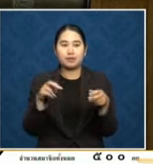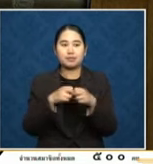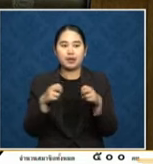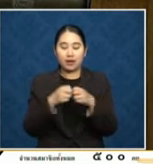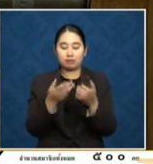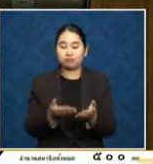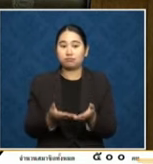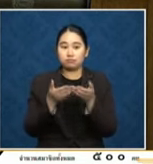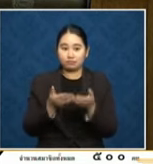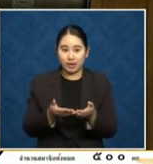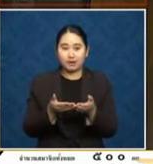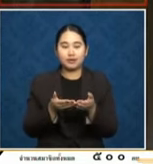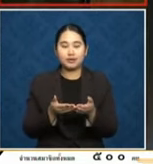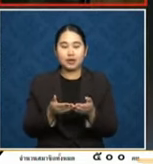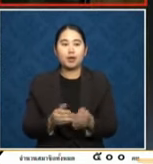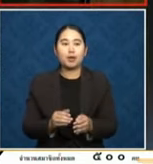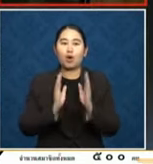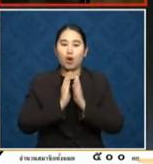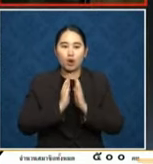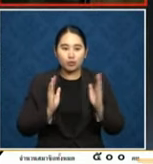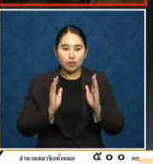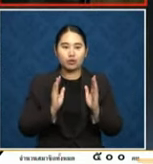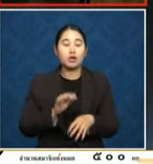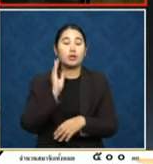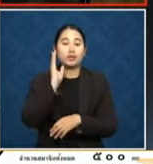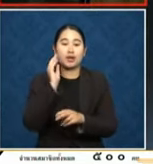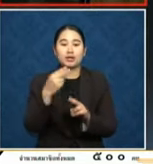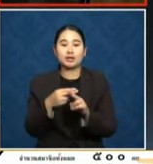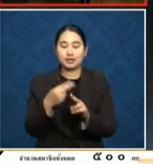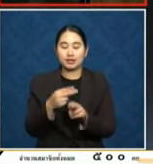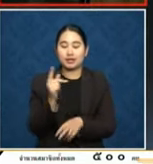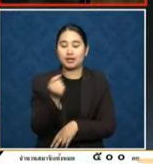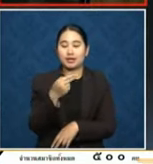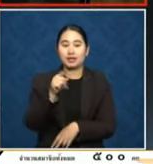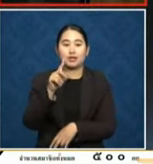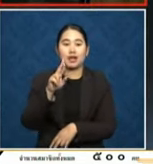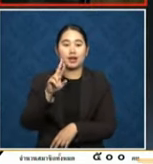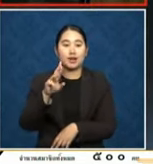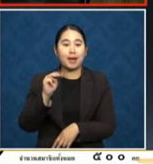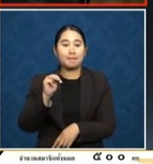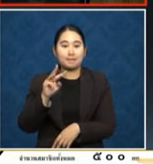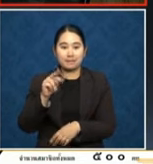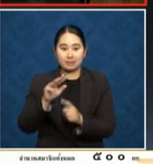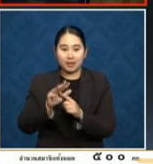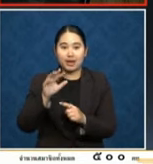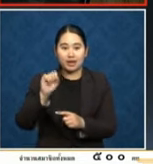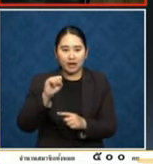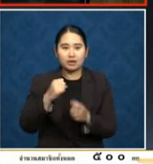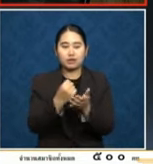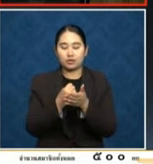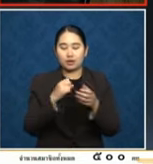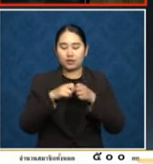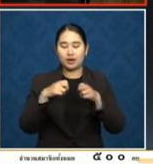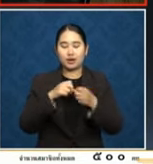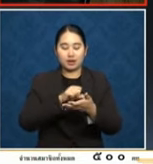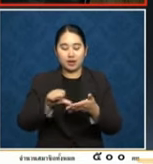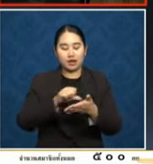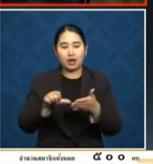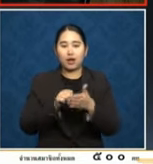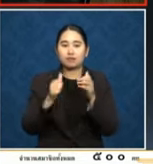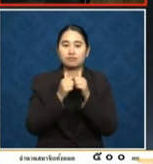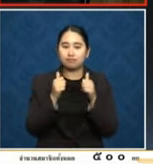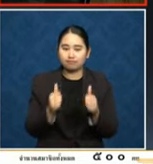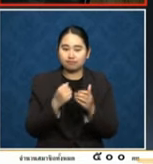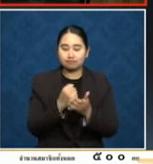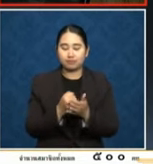าประมงพื้นบ้านก็ต้องขอบคุณท่านธรรมนัสพรหมเผ่าขออนุญาตเอ่ยนามท่านนะครับท่านก็แก้ปัญหาหลายๆเรื่องให้กับประมงพื้นบ้